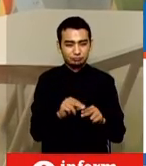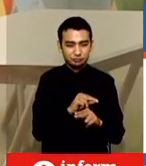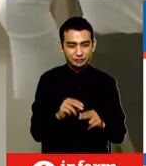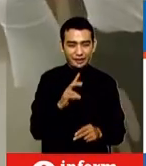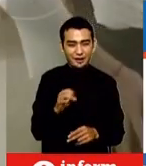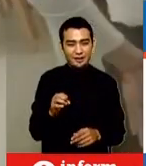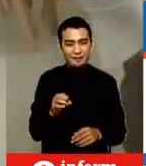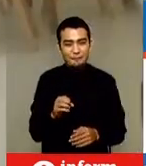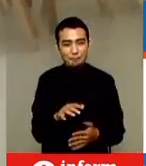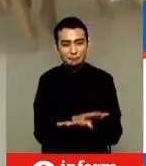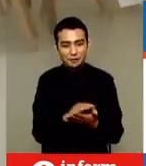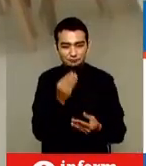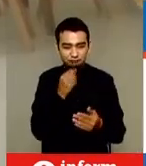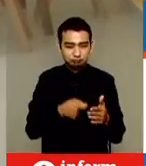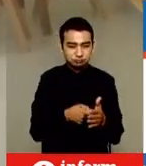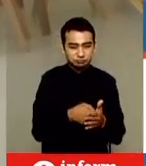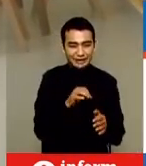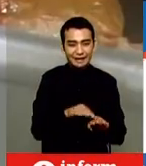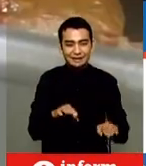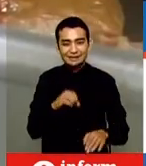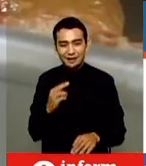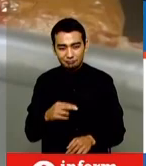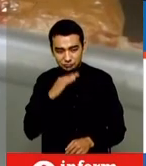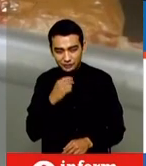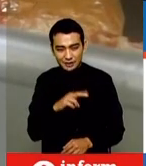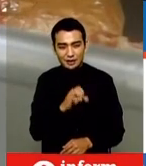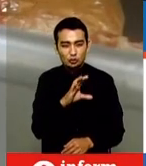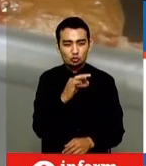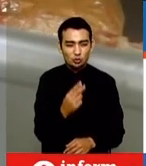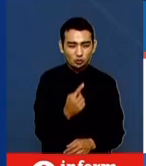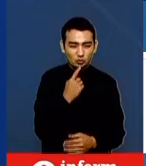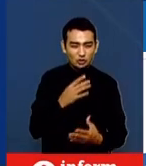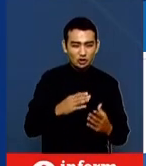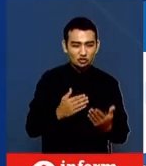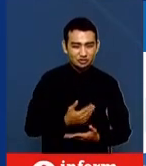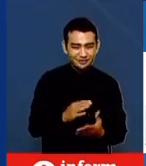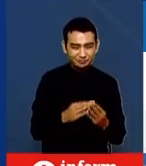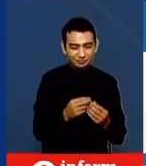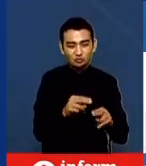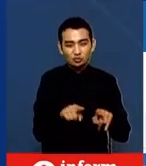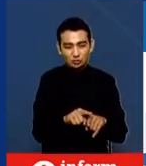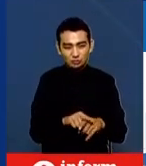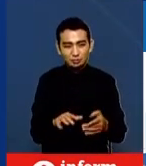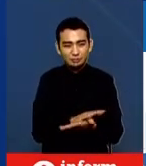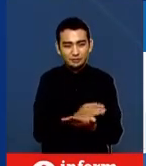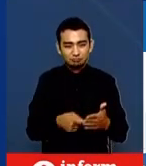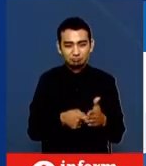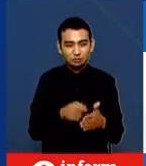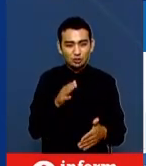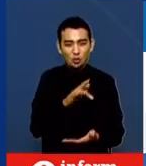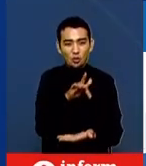бесплатном питании. Им охватят и малышей в детских садиках из категории социально уязвимых. Бесплатным питанием обеспечены по